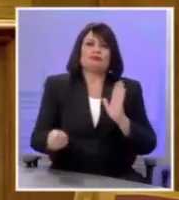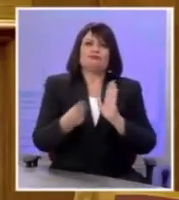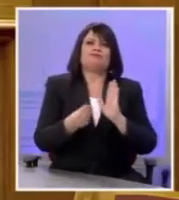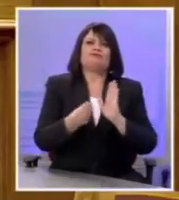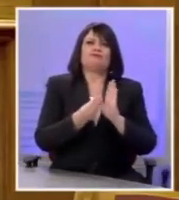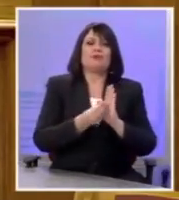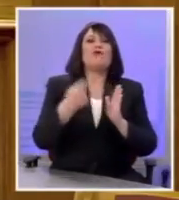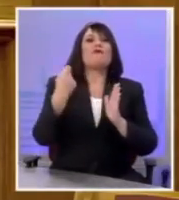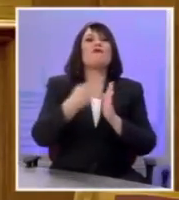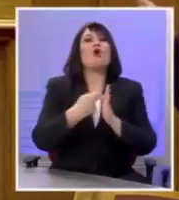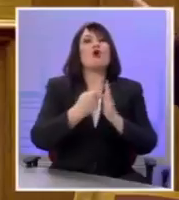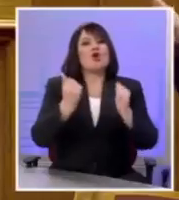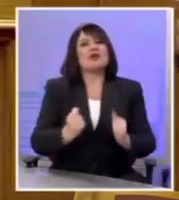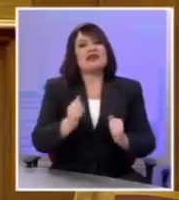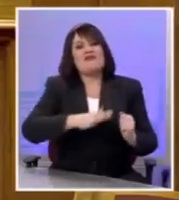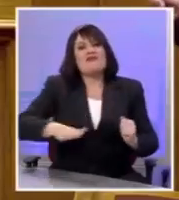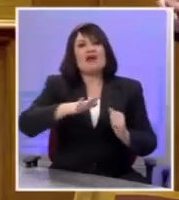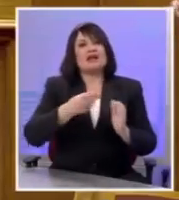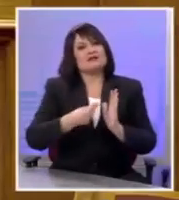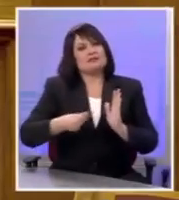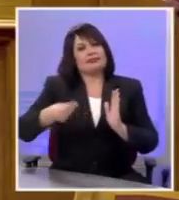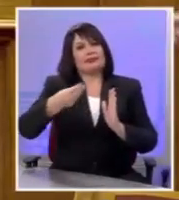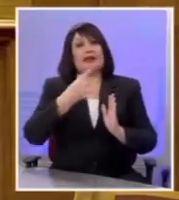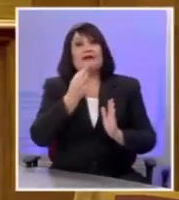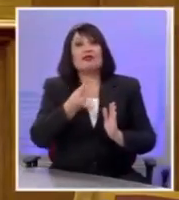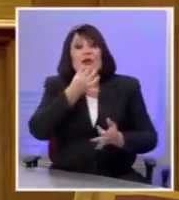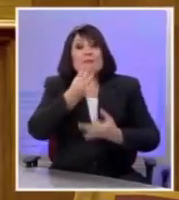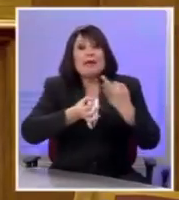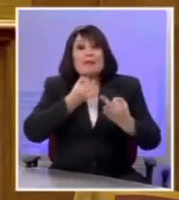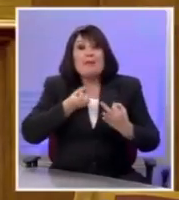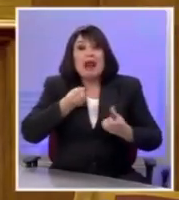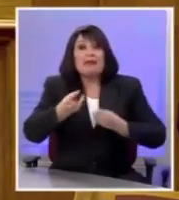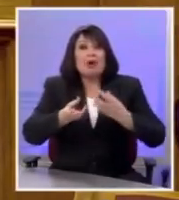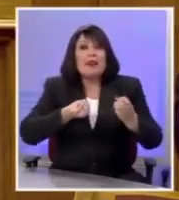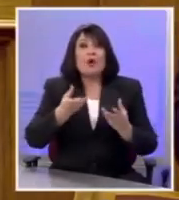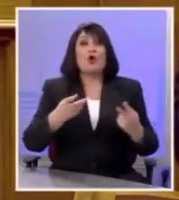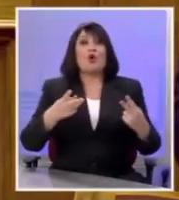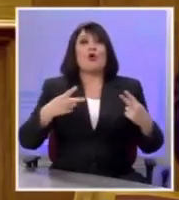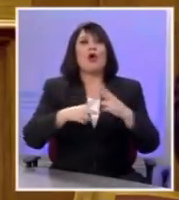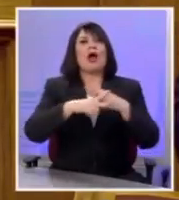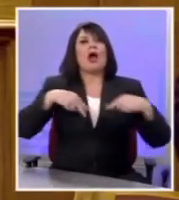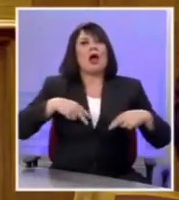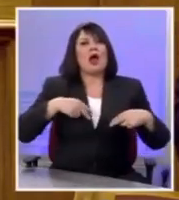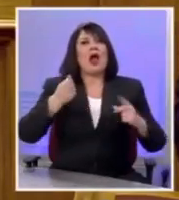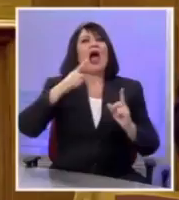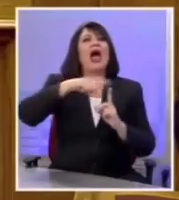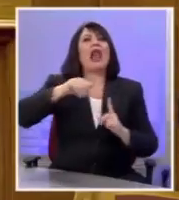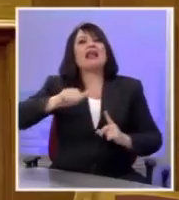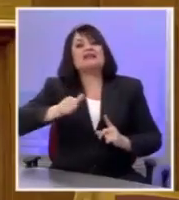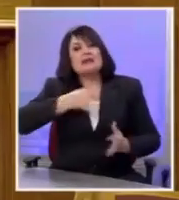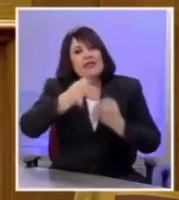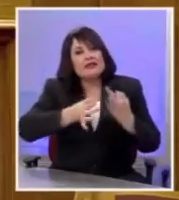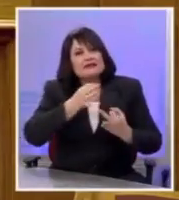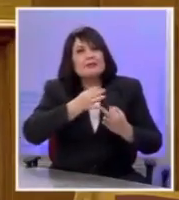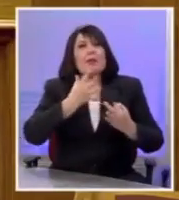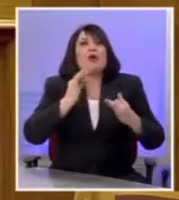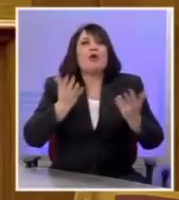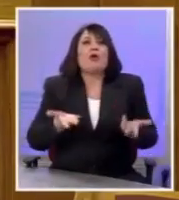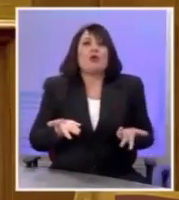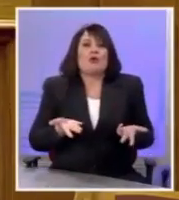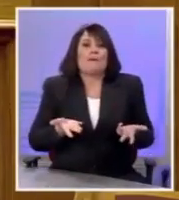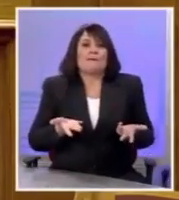φορολογικής βάσης. Και γι' αυτό ακούσατε όλους τους αριθμούς από τον κύριο Αλεξιάδη, από τον Τρίφωνα τον Αλεξιάδη, γιατί γίνεται,